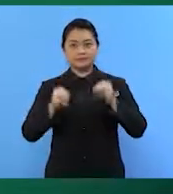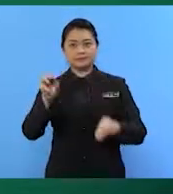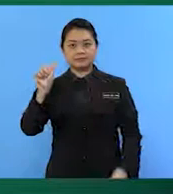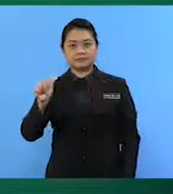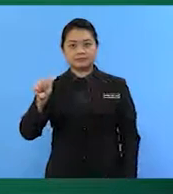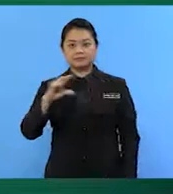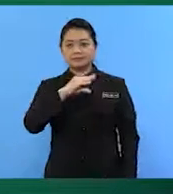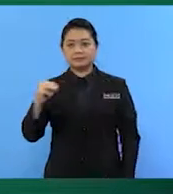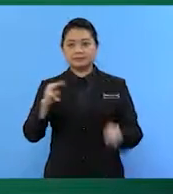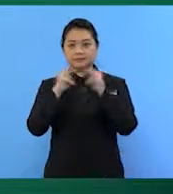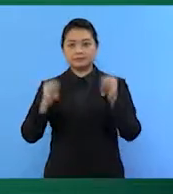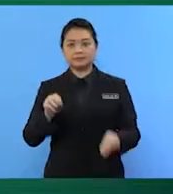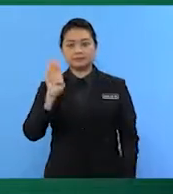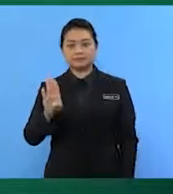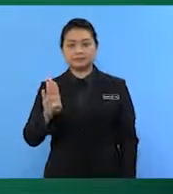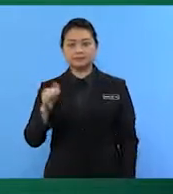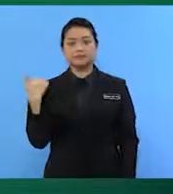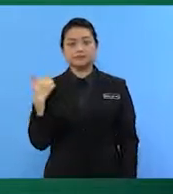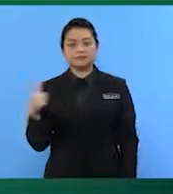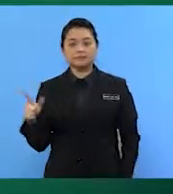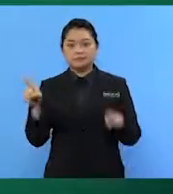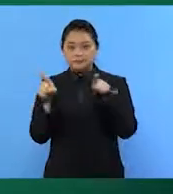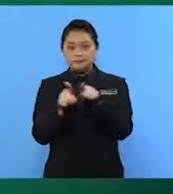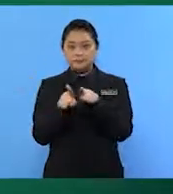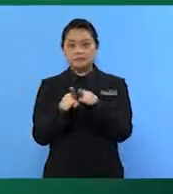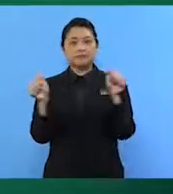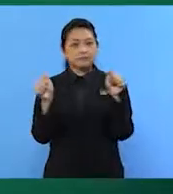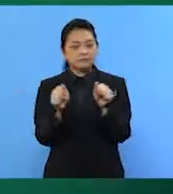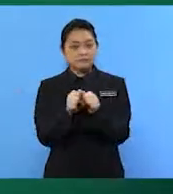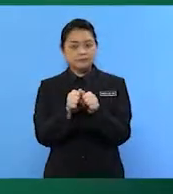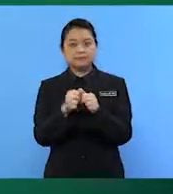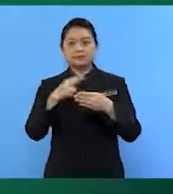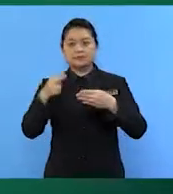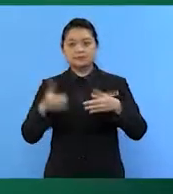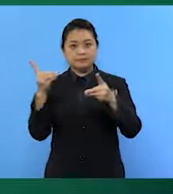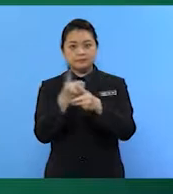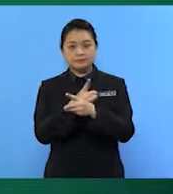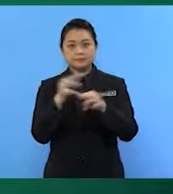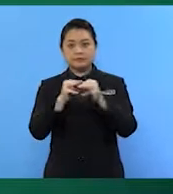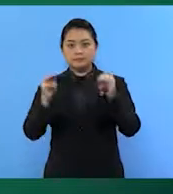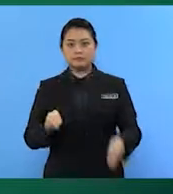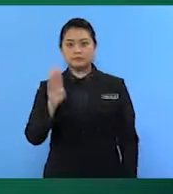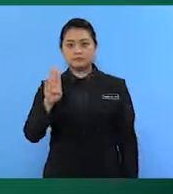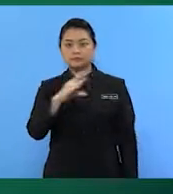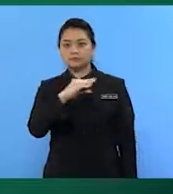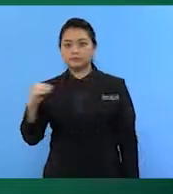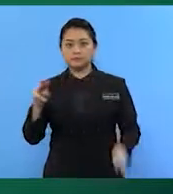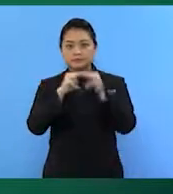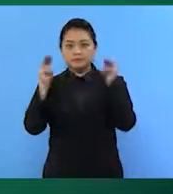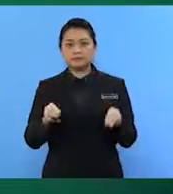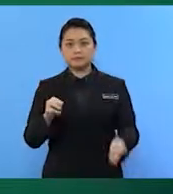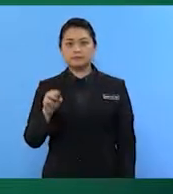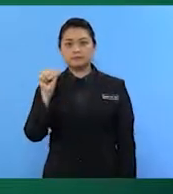A dan matriks B adalah sama dengan hasil darab matriks B